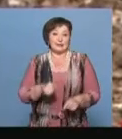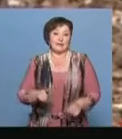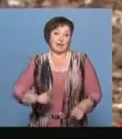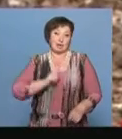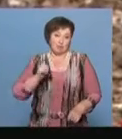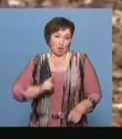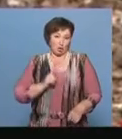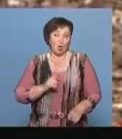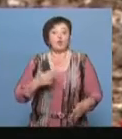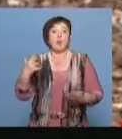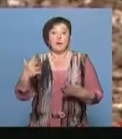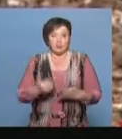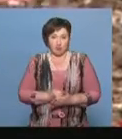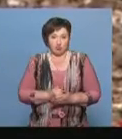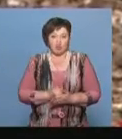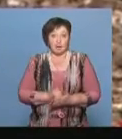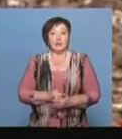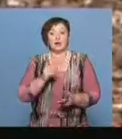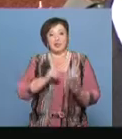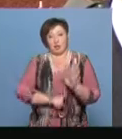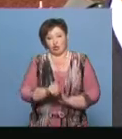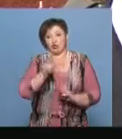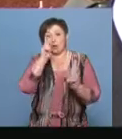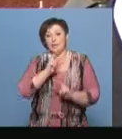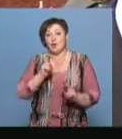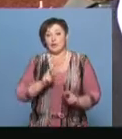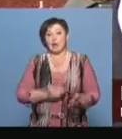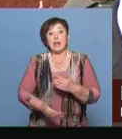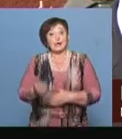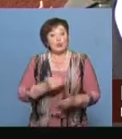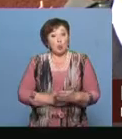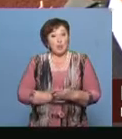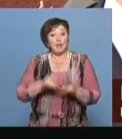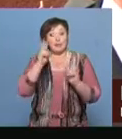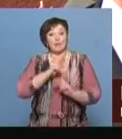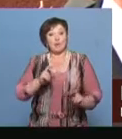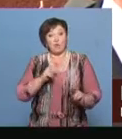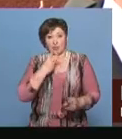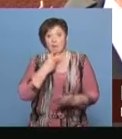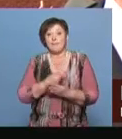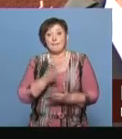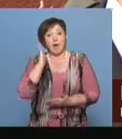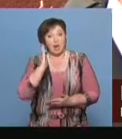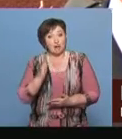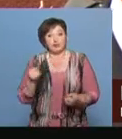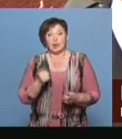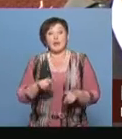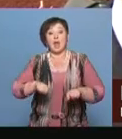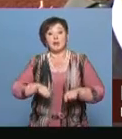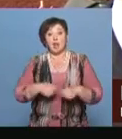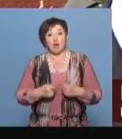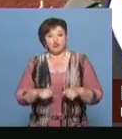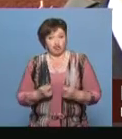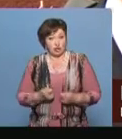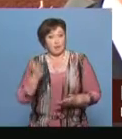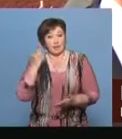но нарушений не нашли назначенной проверки. Результаты проверки покажут, какие нарушения и дальнейший